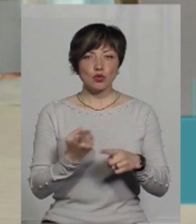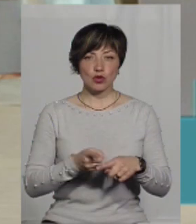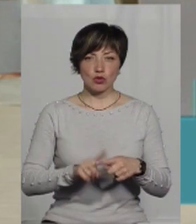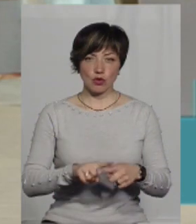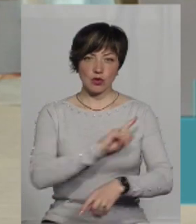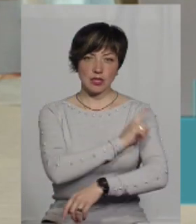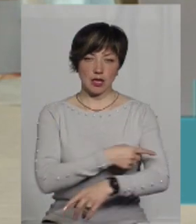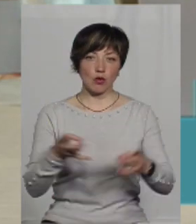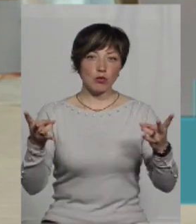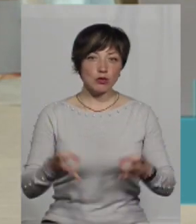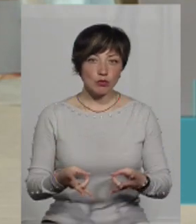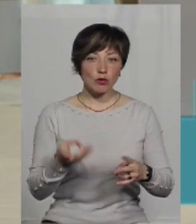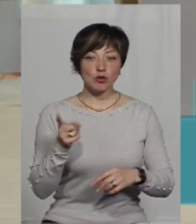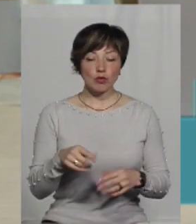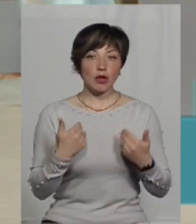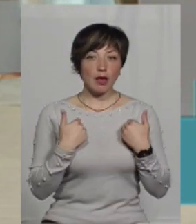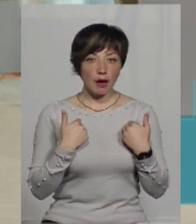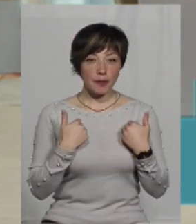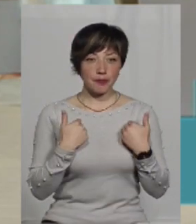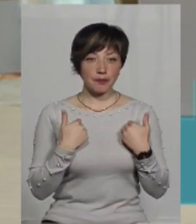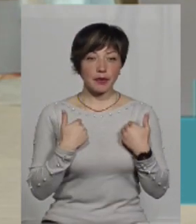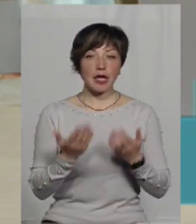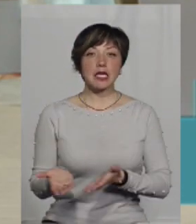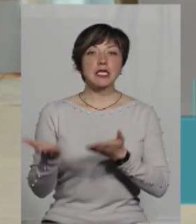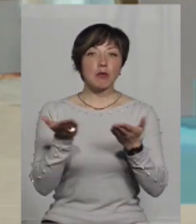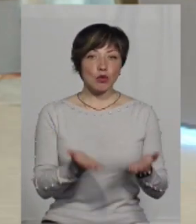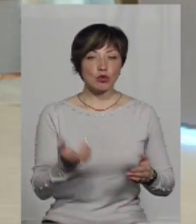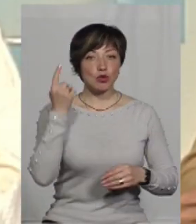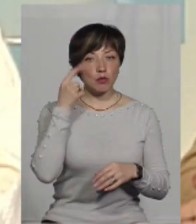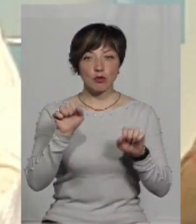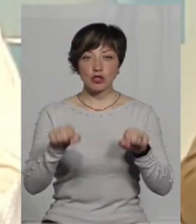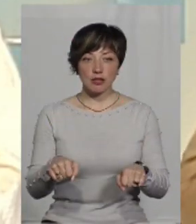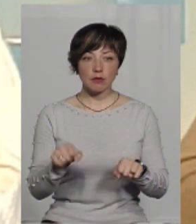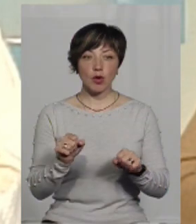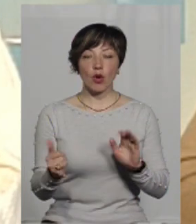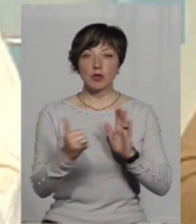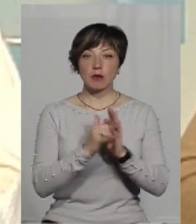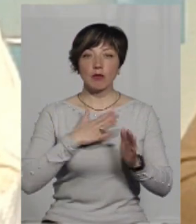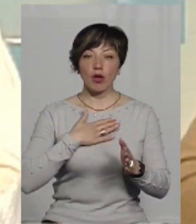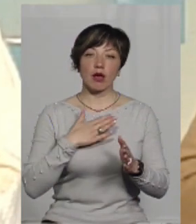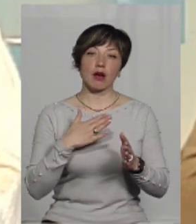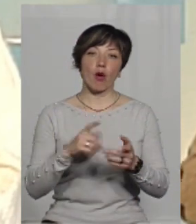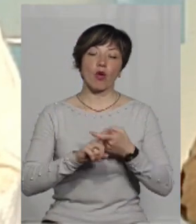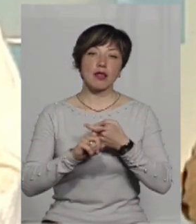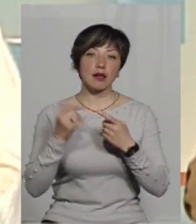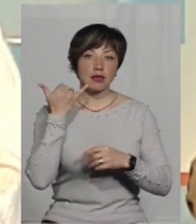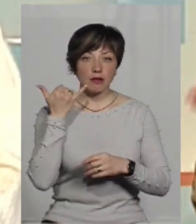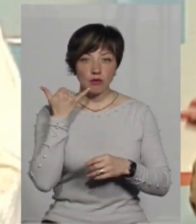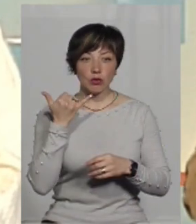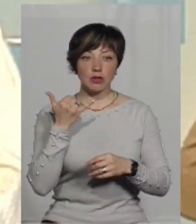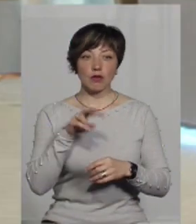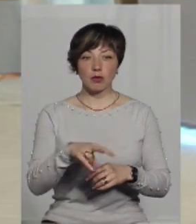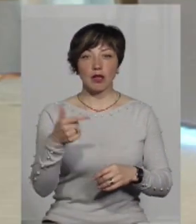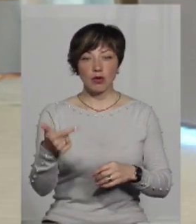дуже цього сильно потребуємо. Тому я запрошую, я думаю, що можливо буде якось розмістити мої контактні телефони. В